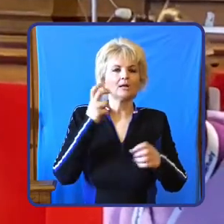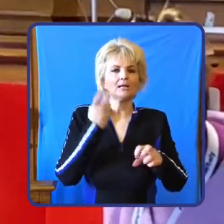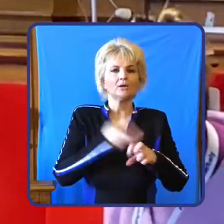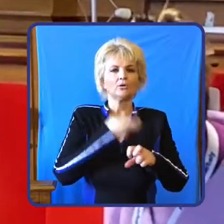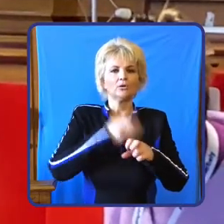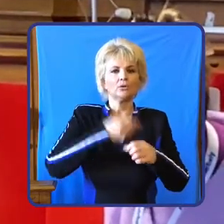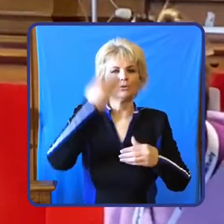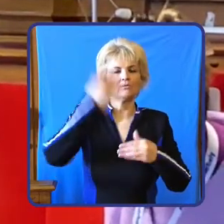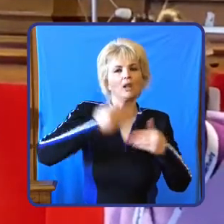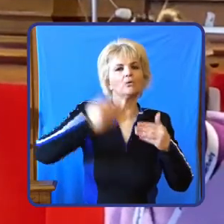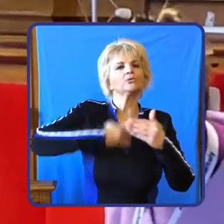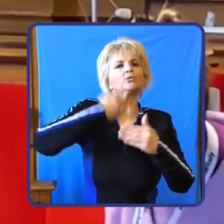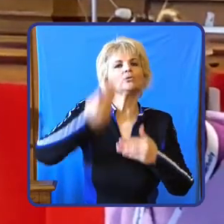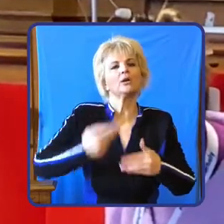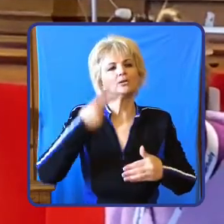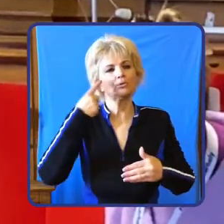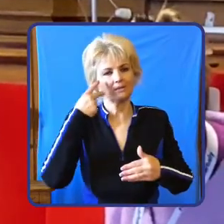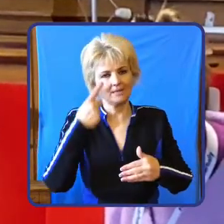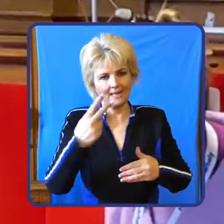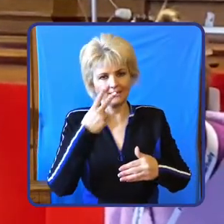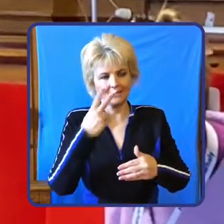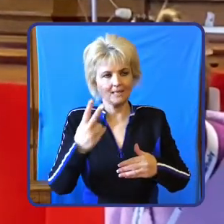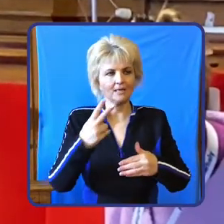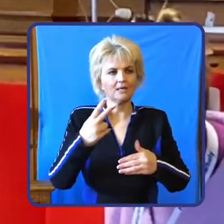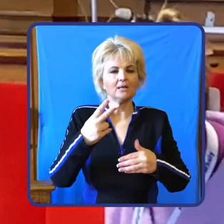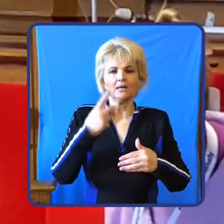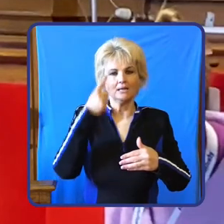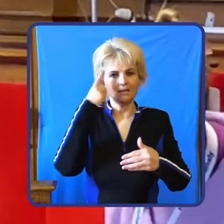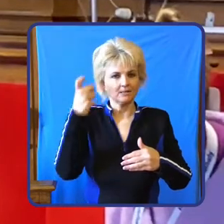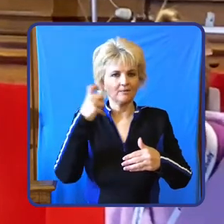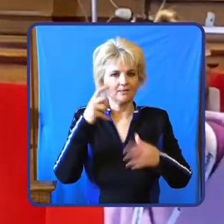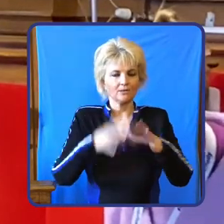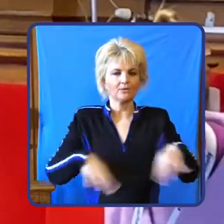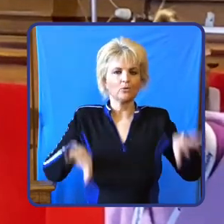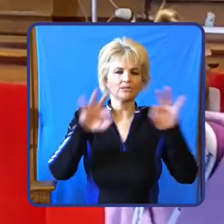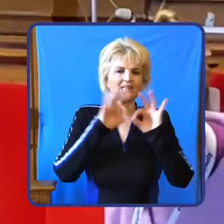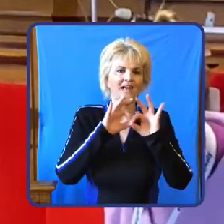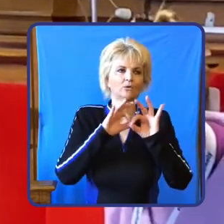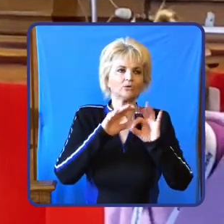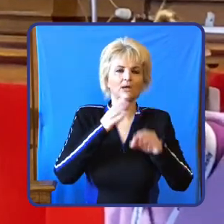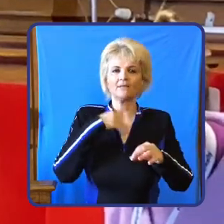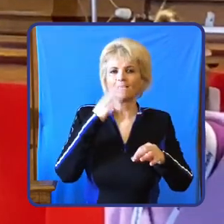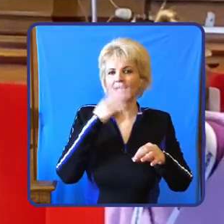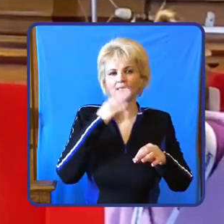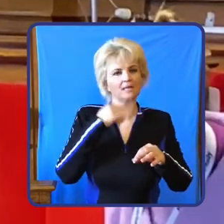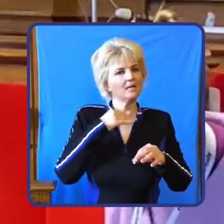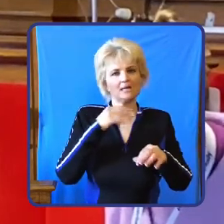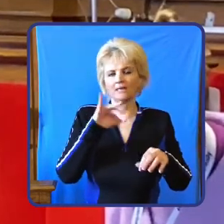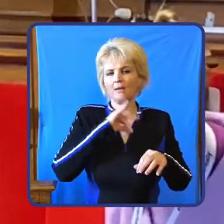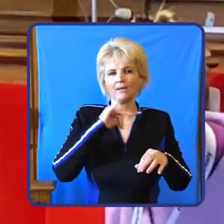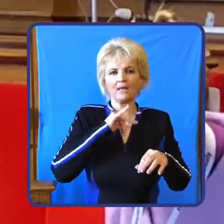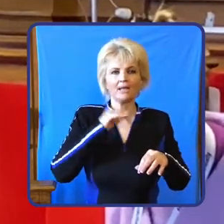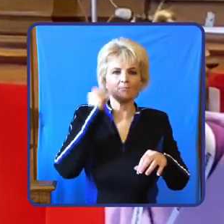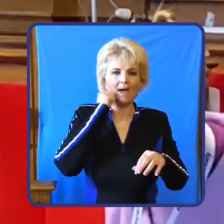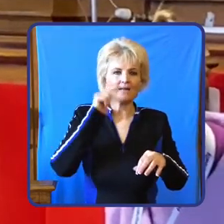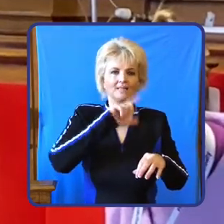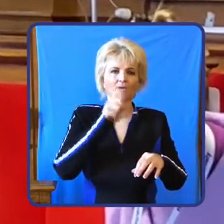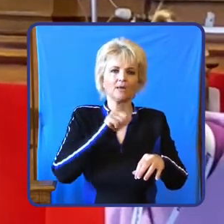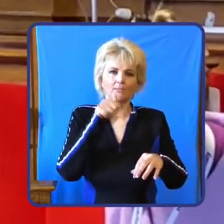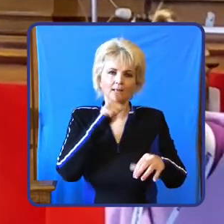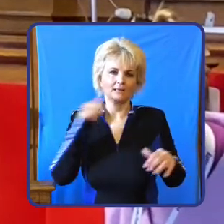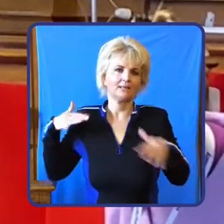tud tekinteni, az észrevehette, hogy az országos Fidesznek Márki-Zay támadása nem érdeke. Itt egy érdeke van